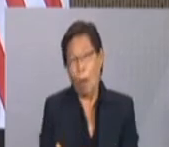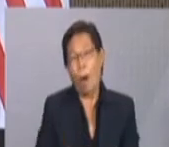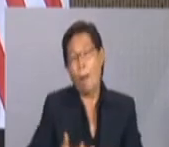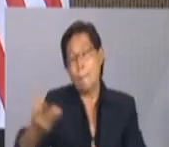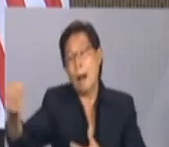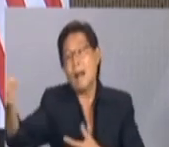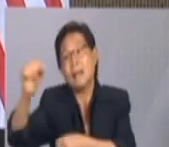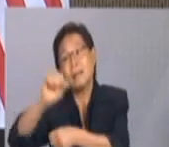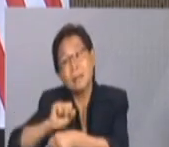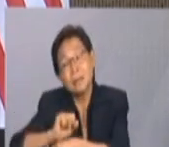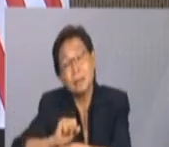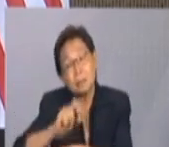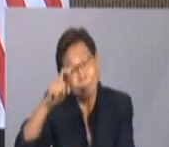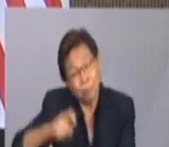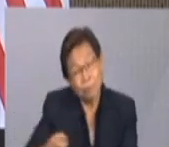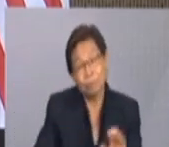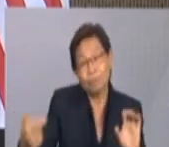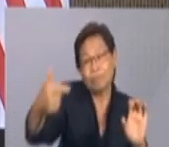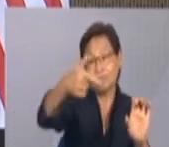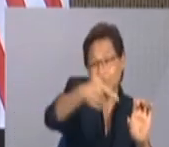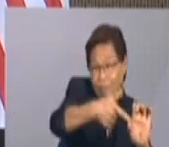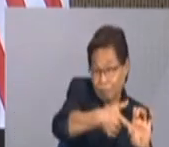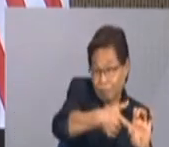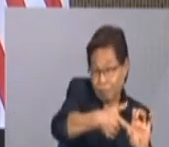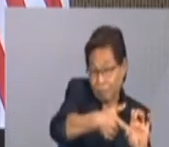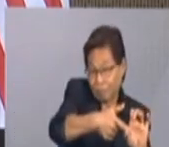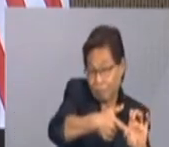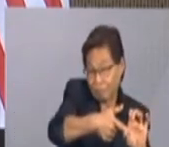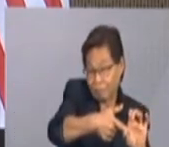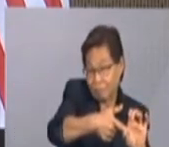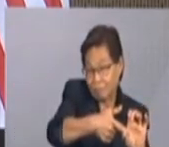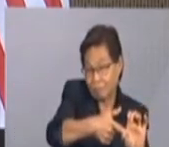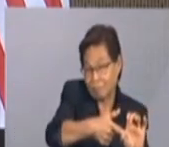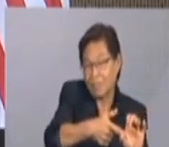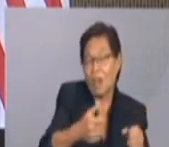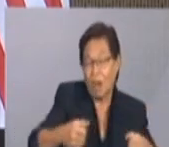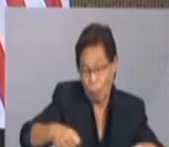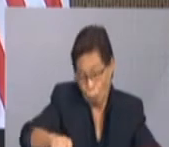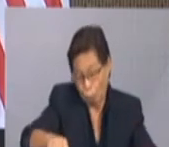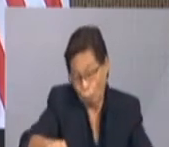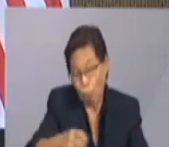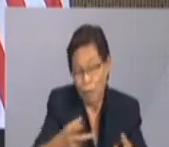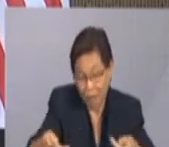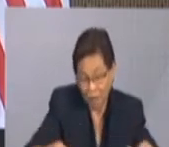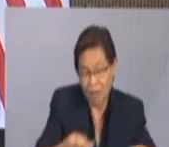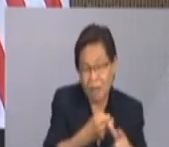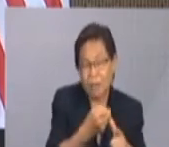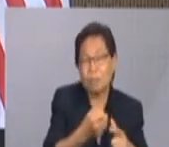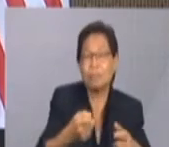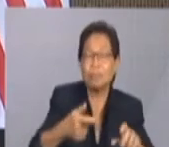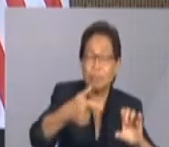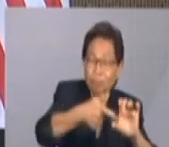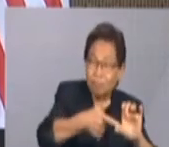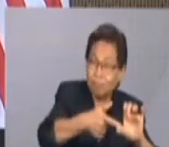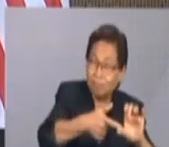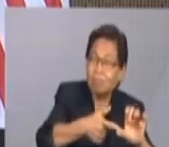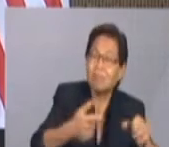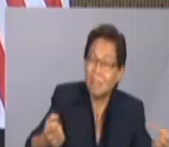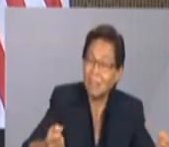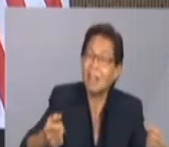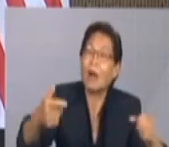semula bekerja mereka dah tentunya isi minyak kita ataupun motto masing-masing jumlah